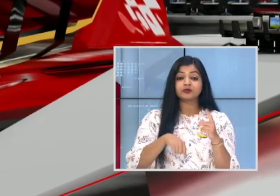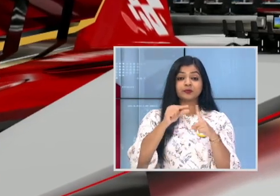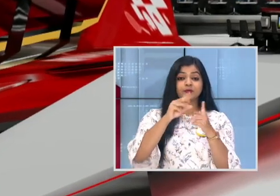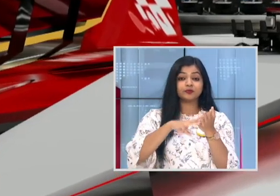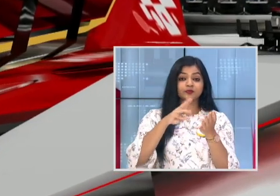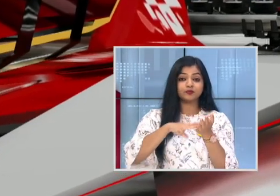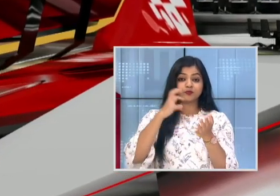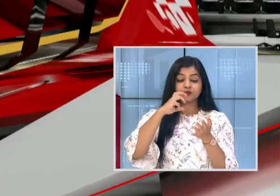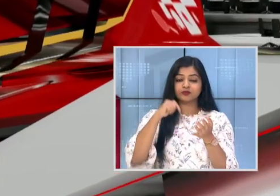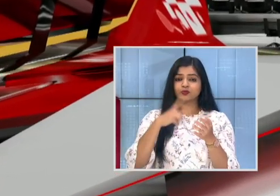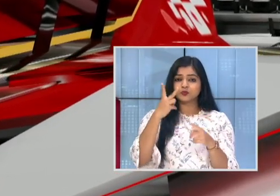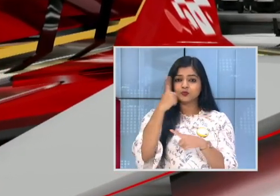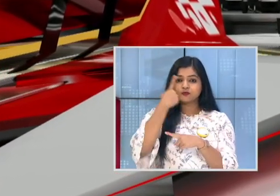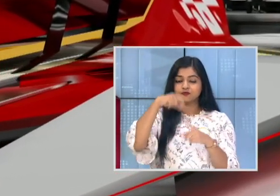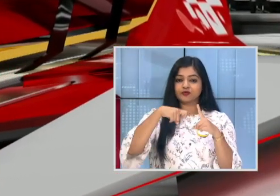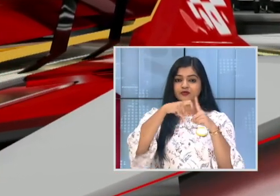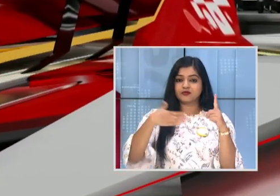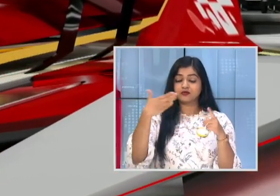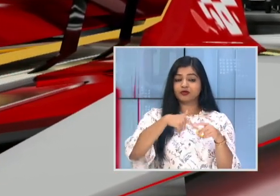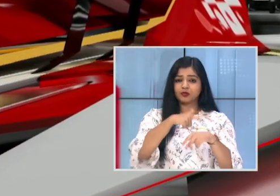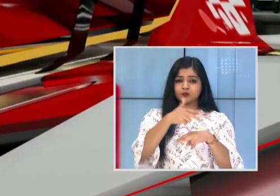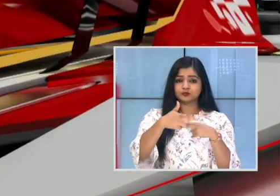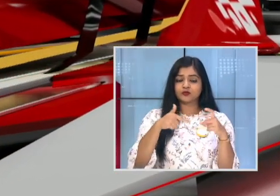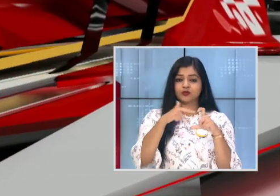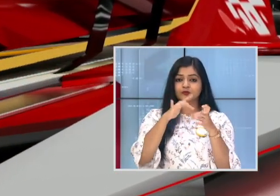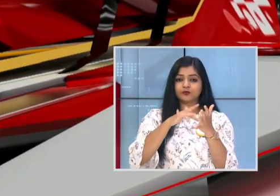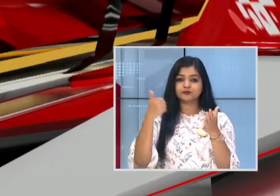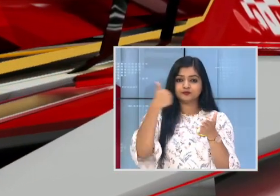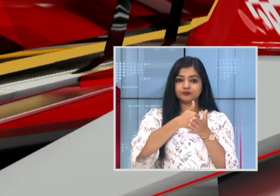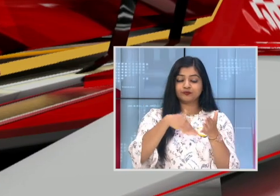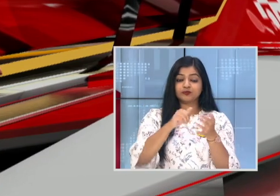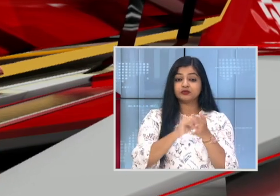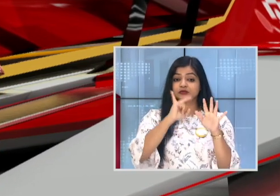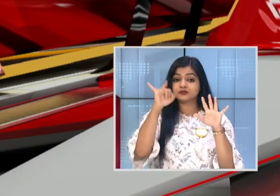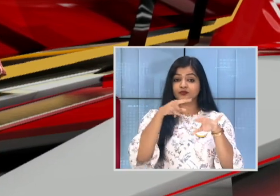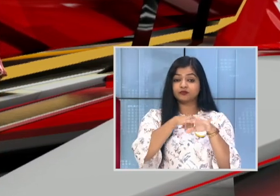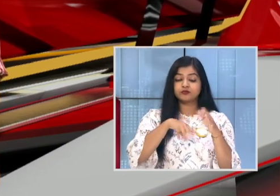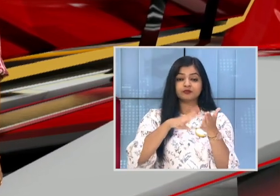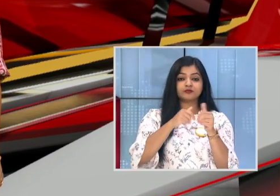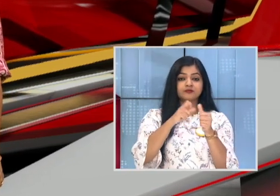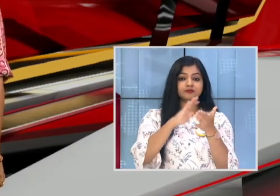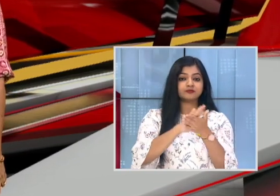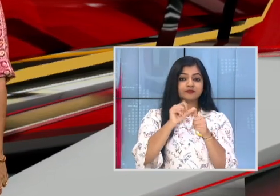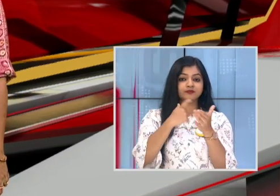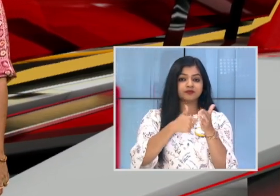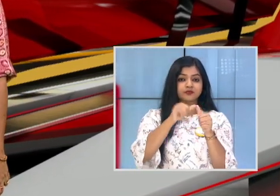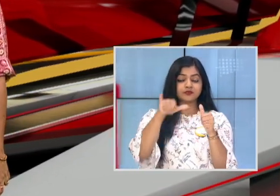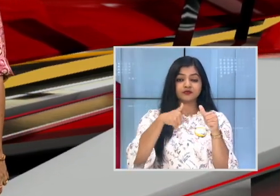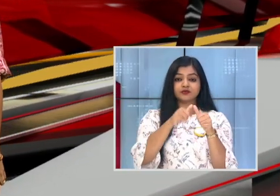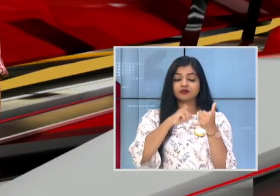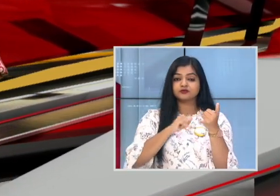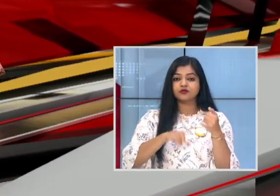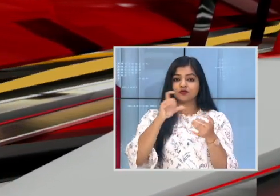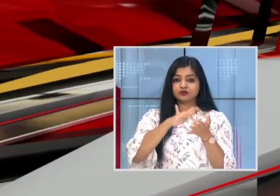കേരള സന്ദർശനത്തിനായി അല്പസമയത്തിനകം കൊച്ചിയിലെത്തും. 7 മണിക്ക് മഹാരാജാസ് കോളേജിന് മുന്നിൽ നിന്ന് റോഡ് ഷോ നിശ്ചയിച്ചിട്ടുണ്ട്. നഗരത്തിൽ